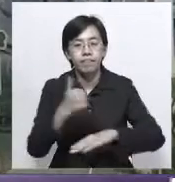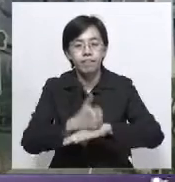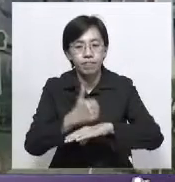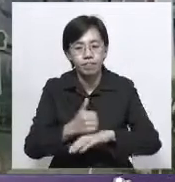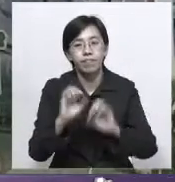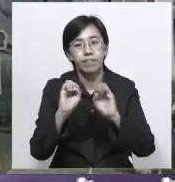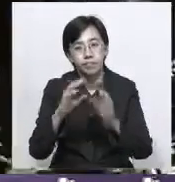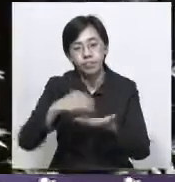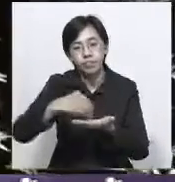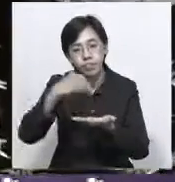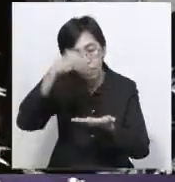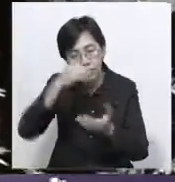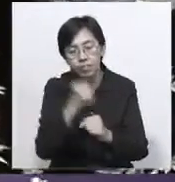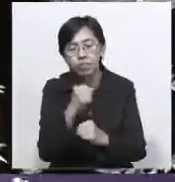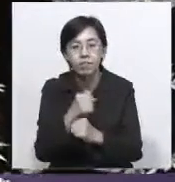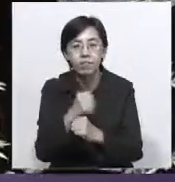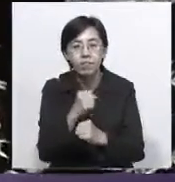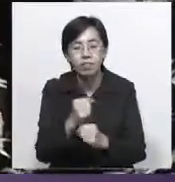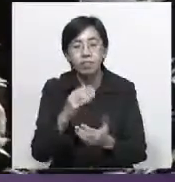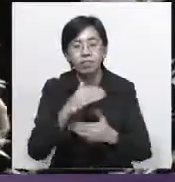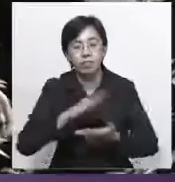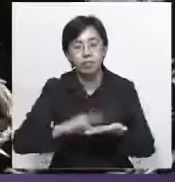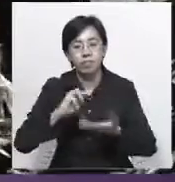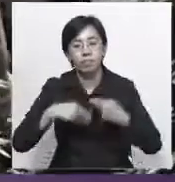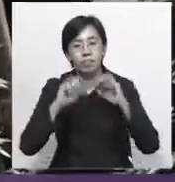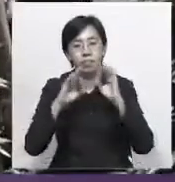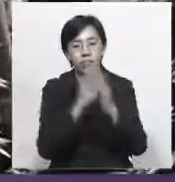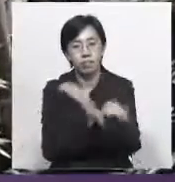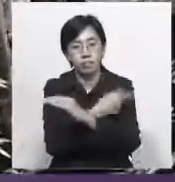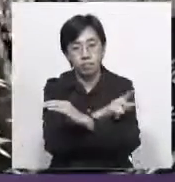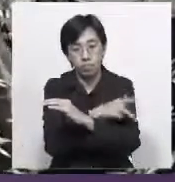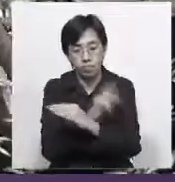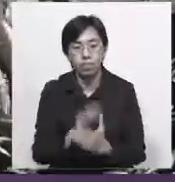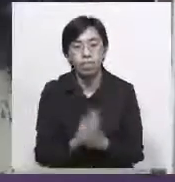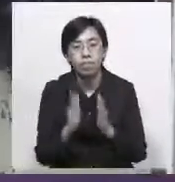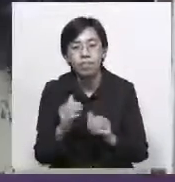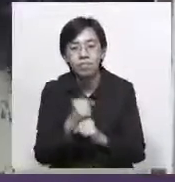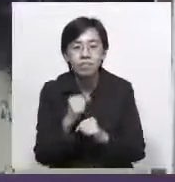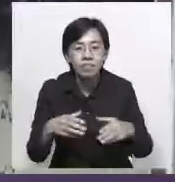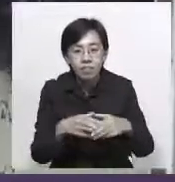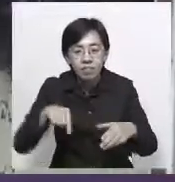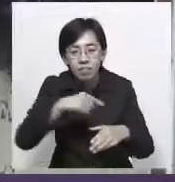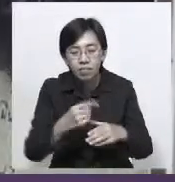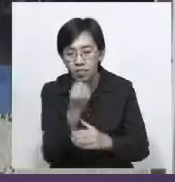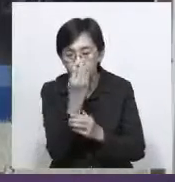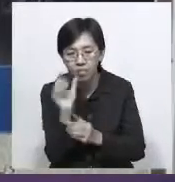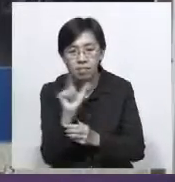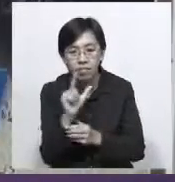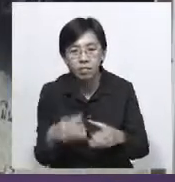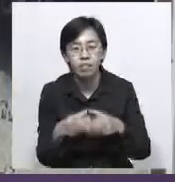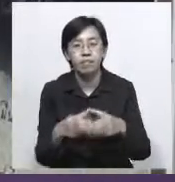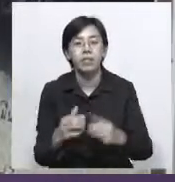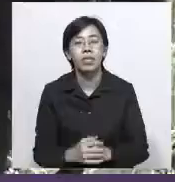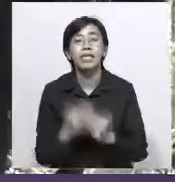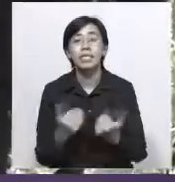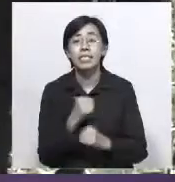ษามหาวิทยาลัยราชภัฏภูเก็ตพร้อมทั้งส่วนราชการและประชาชนร่วมกันเคลื่อนย้ายต้นดาวเรืองจากบริเวณหน้าอาคารเฉลิมพระเกียรติ